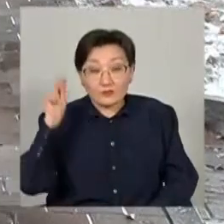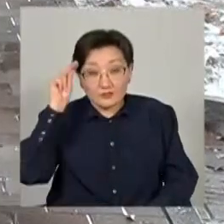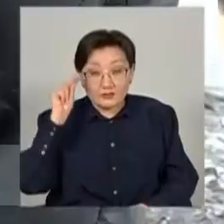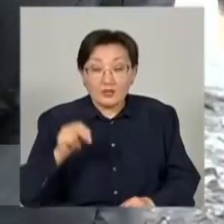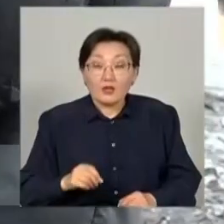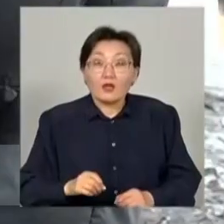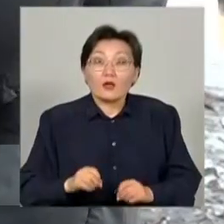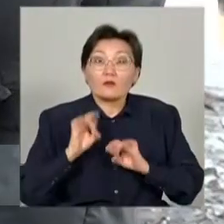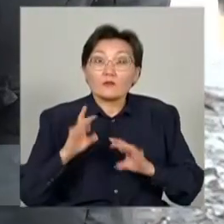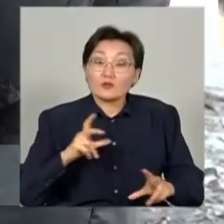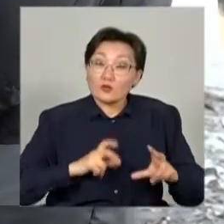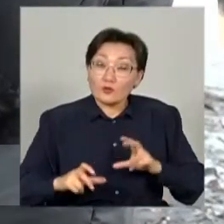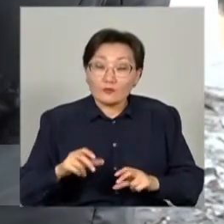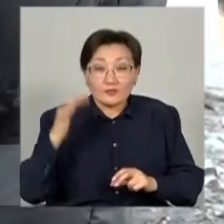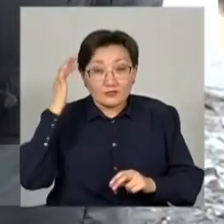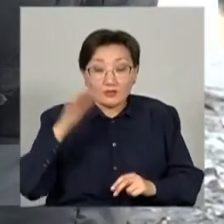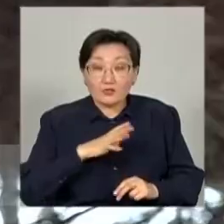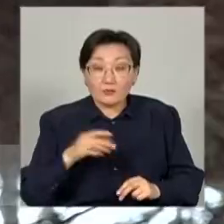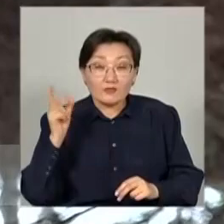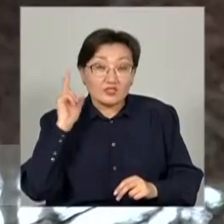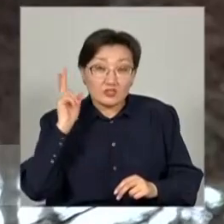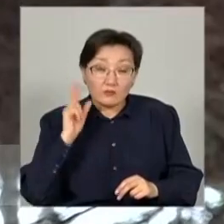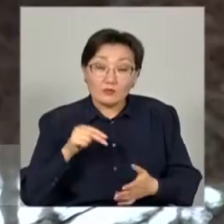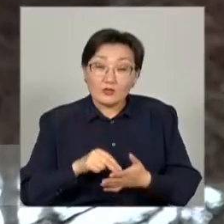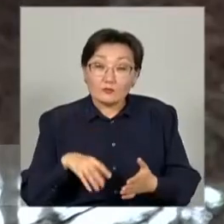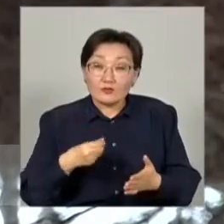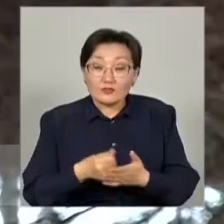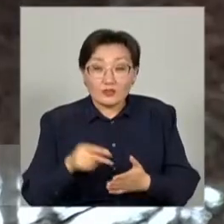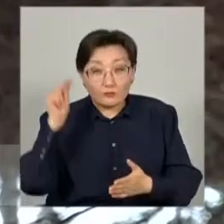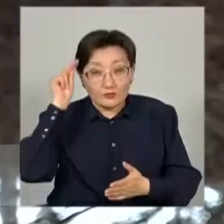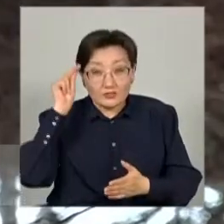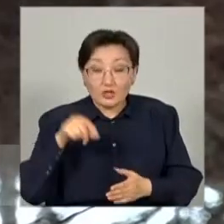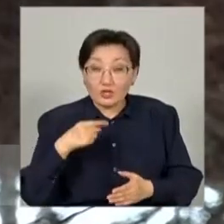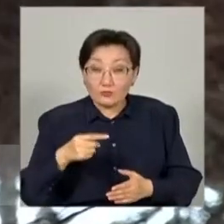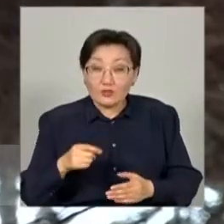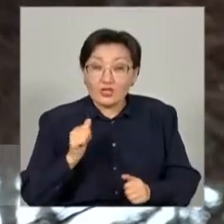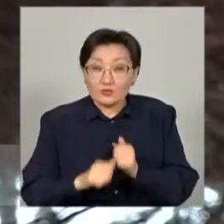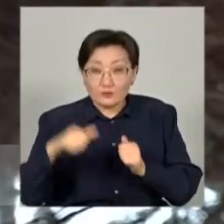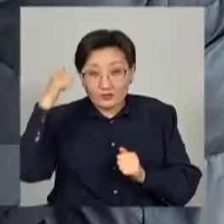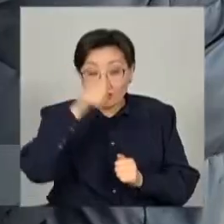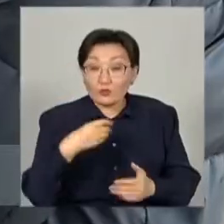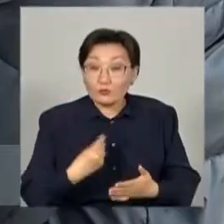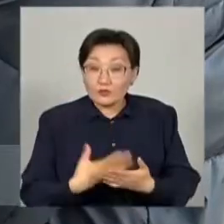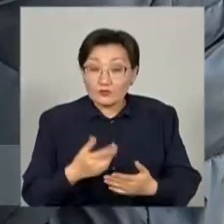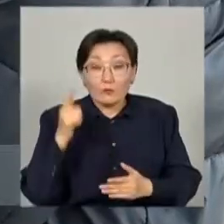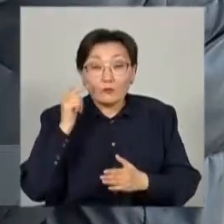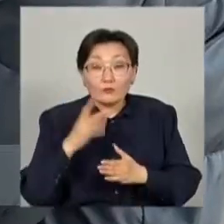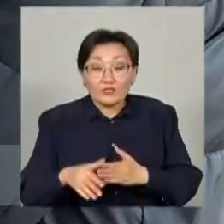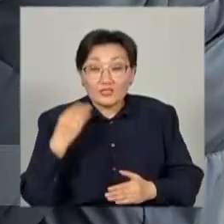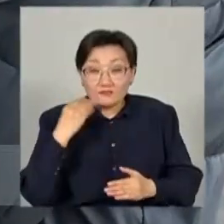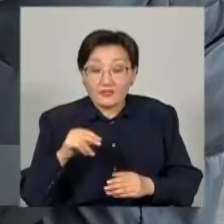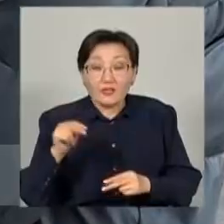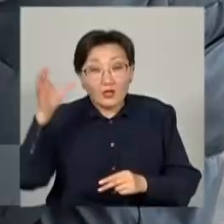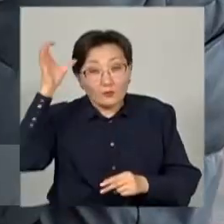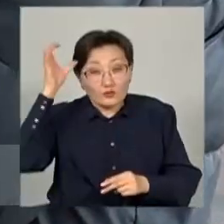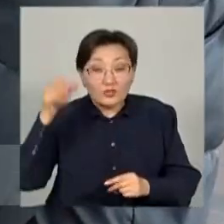из ведущих вузов страны. Парень мечтает стать дипломатом. Цена за обучение в университете, говорит он, ежегодно дорожает. Но понимает, что качественное